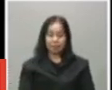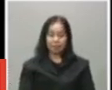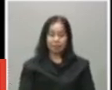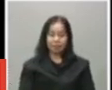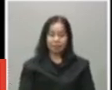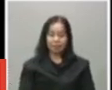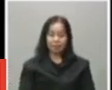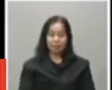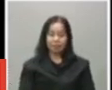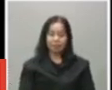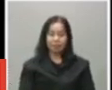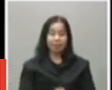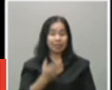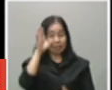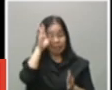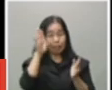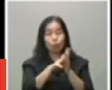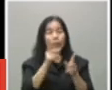ตามรูปครับ